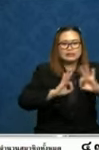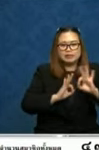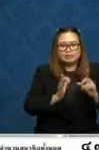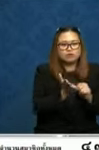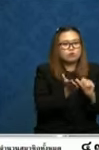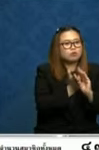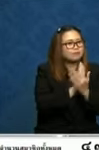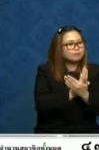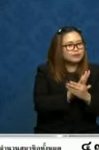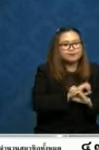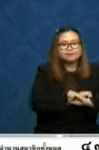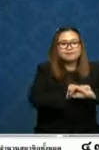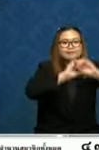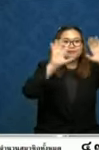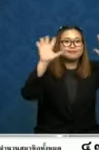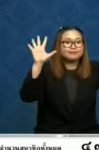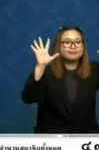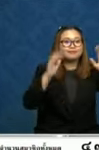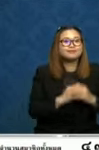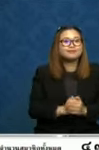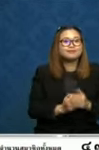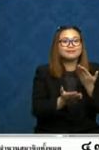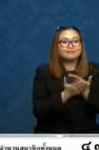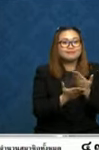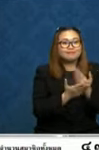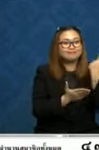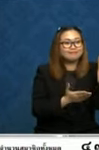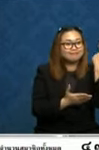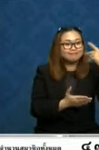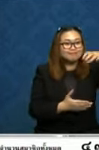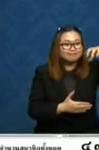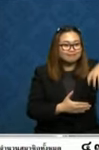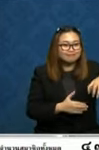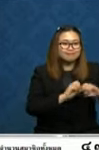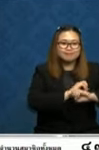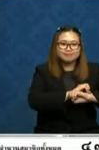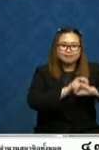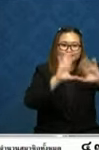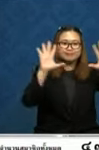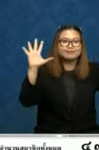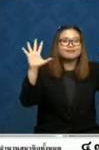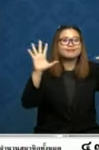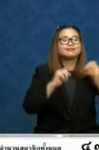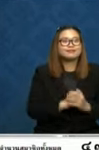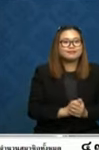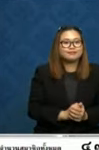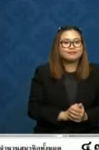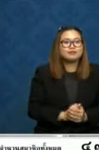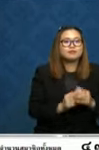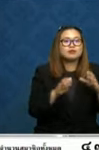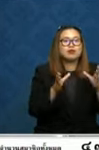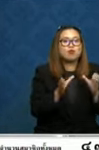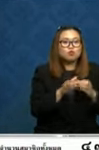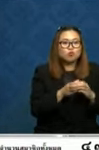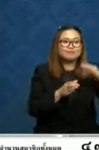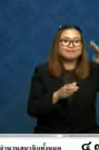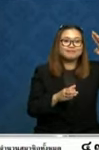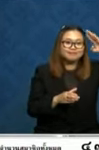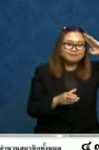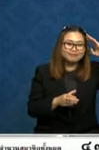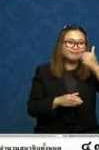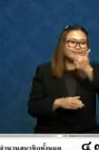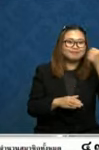ใสว่ากองทัพเนี่ยจะจัดการเรื่องธุรกิจท่องเที่ยวอย่างไรนะครับจะจัดการธุรกิจของกองทัพอื่นๆอย่างไรนะครับเพื่อ